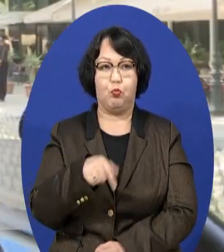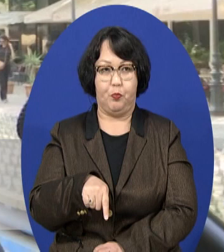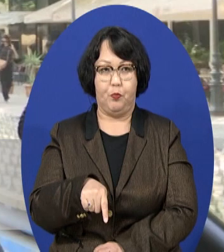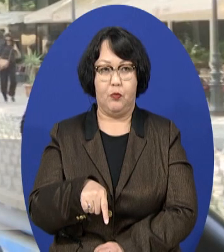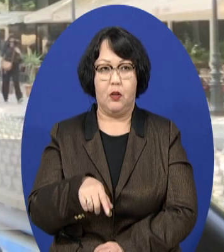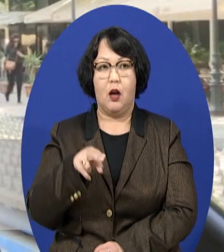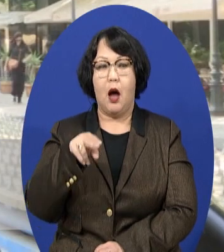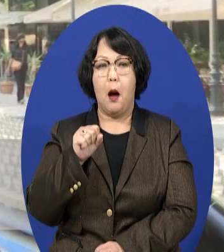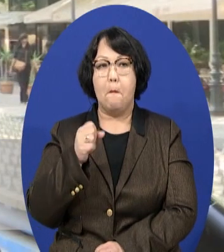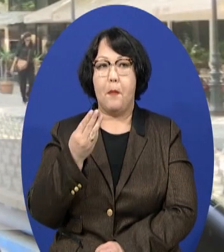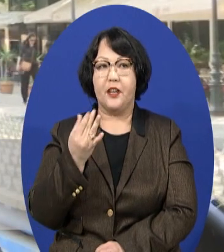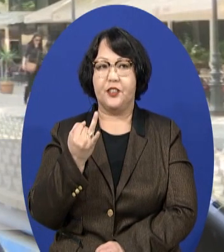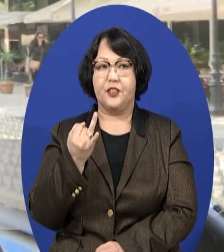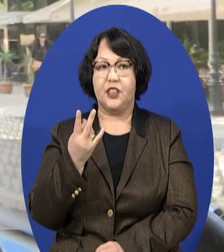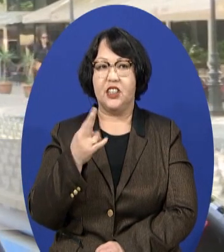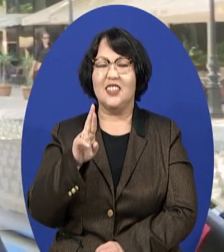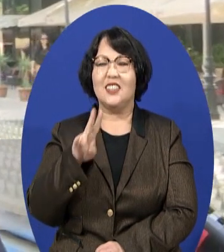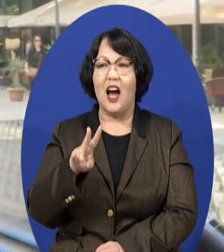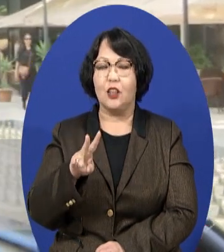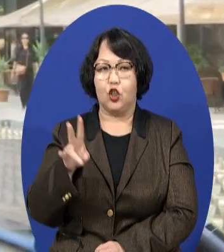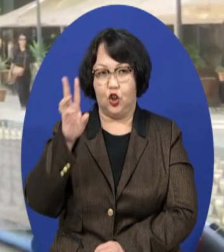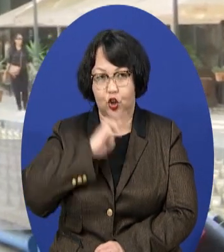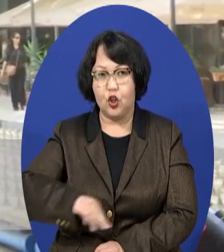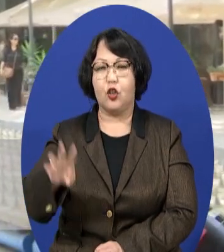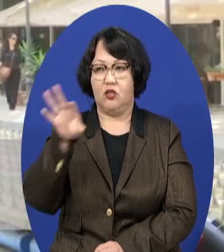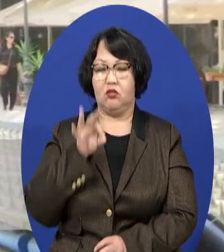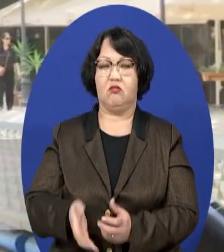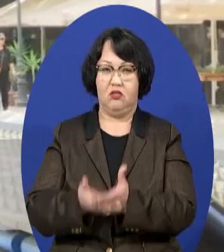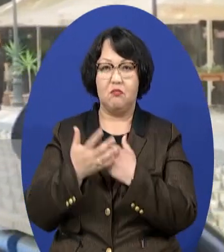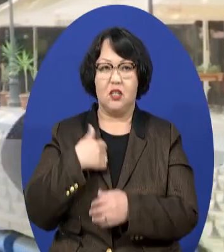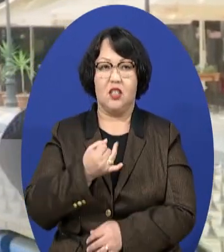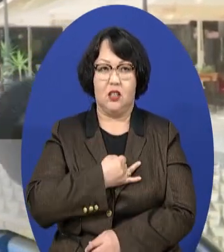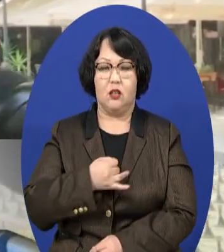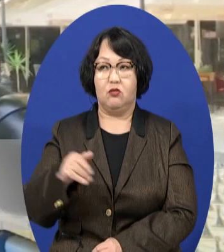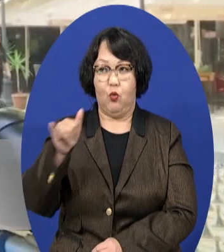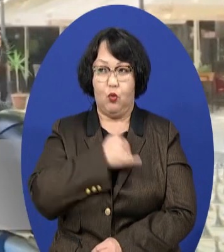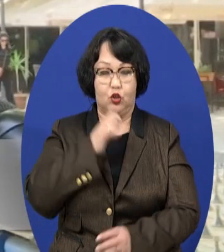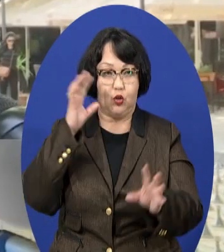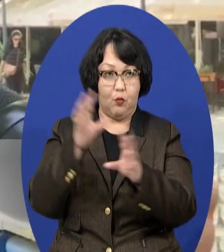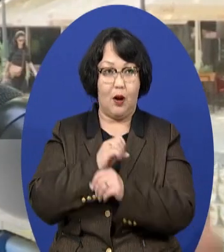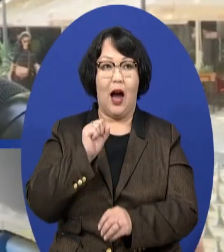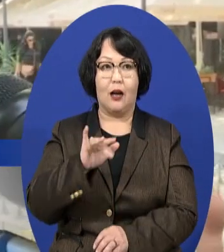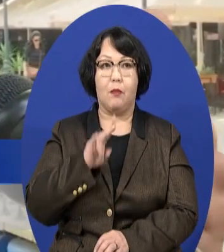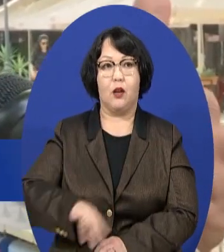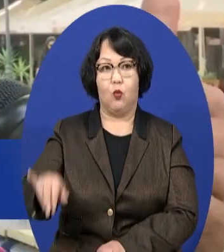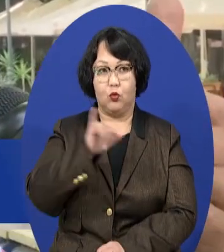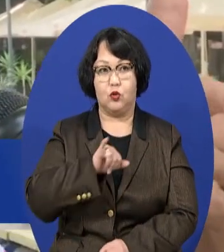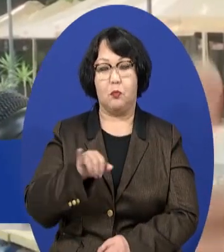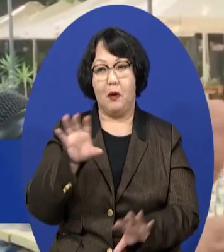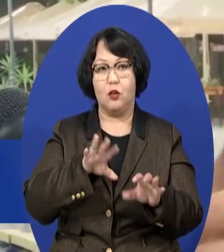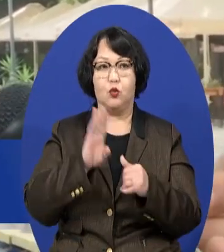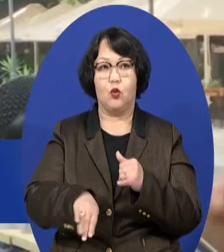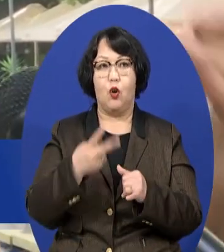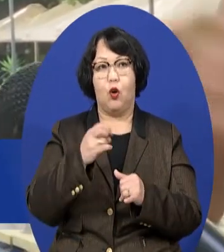Би Пашиняны төлөө саналаа өгсөн. Би түнд итгэдэг. Түүний удирдлагандоор Армени улс дахь нөхцөл байдал сүүлийн 20-30